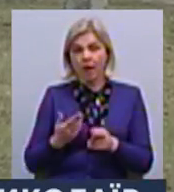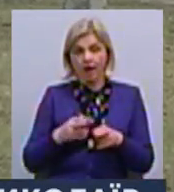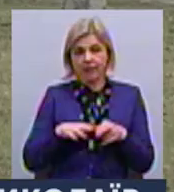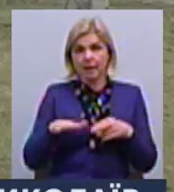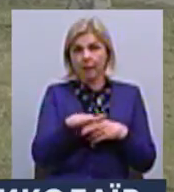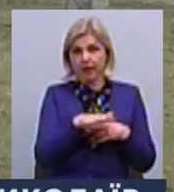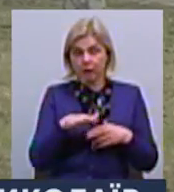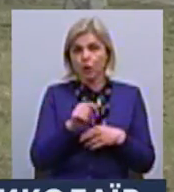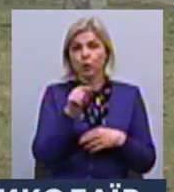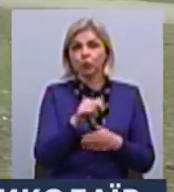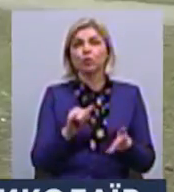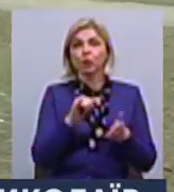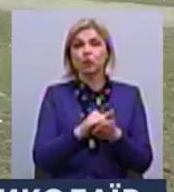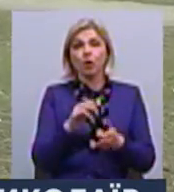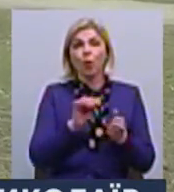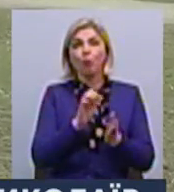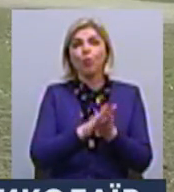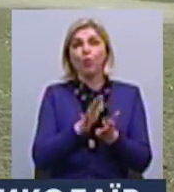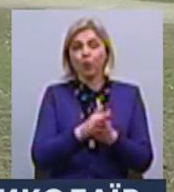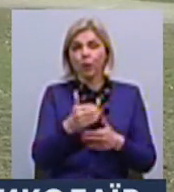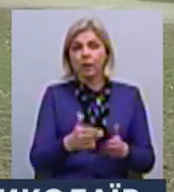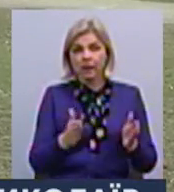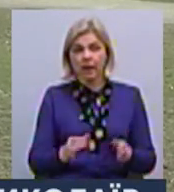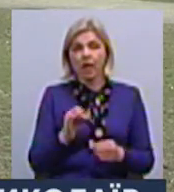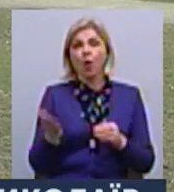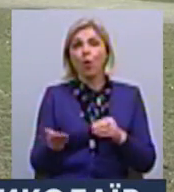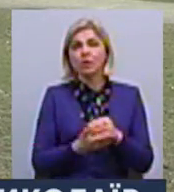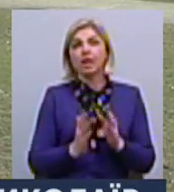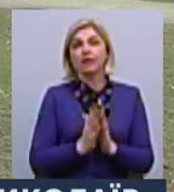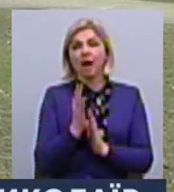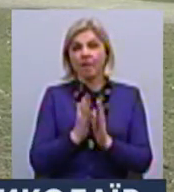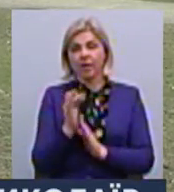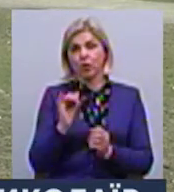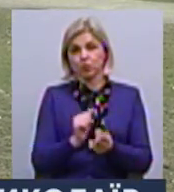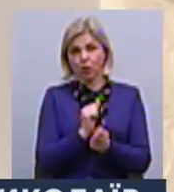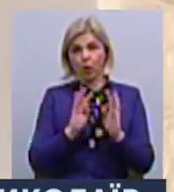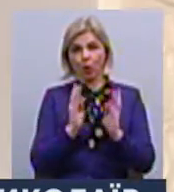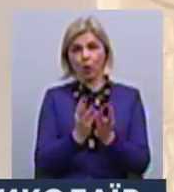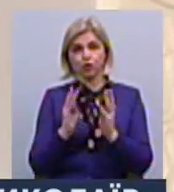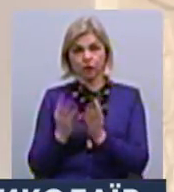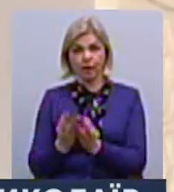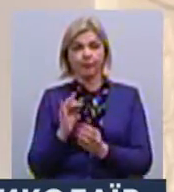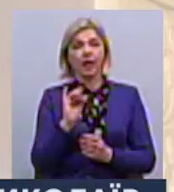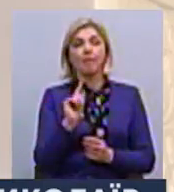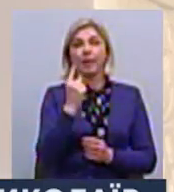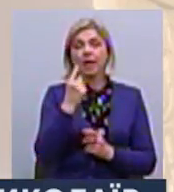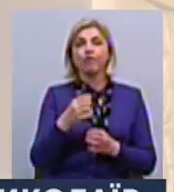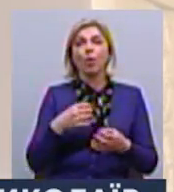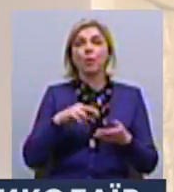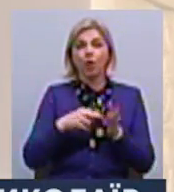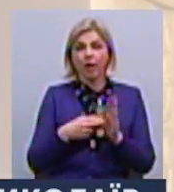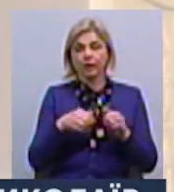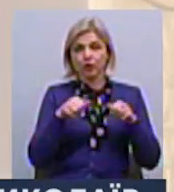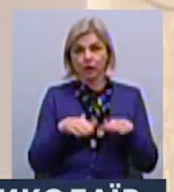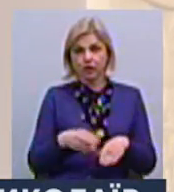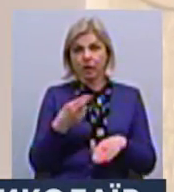скверу. Тут встановили урни, декілька лавок, викосили траву та сухі чагарники. Попередньо проєкт рішення пройшов земельну комісію, де